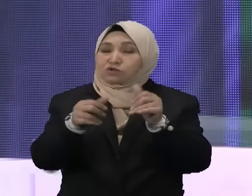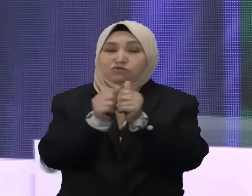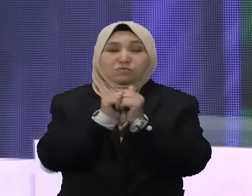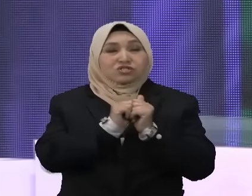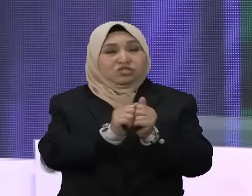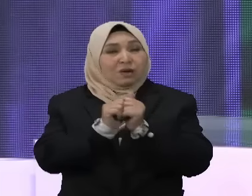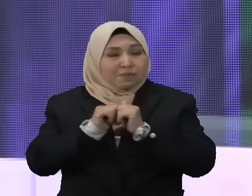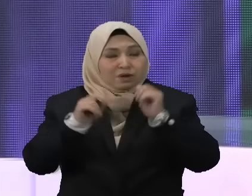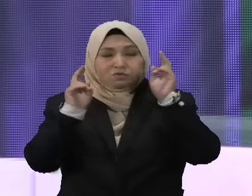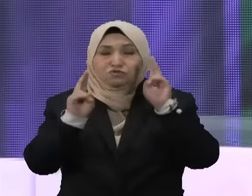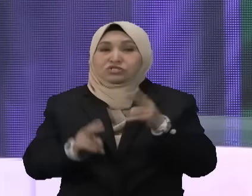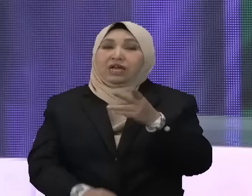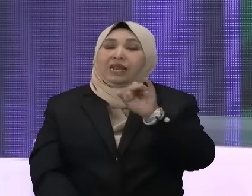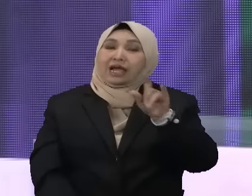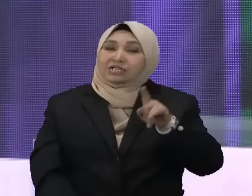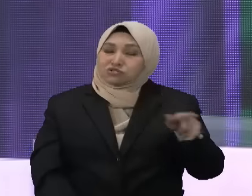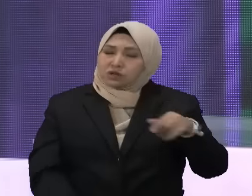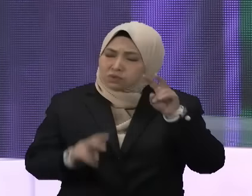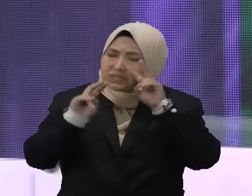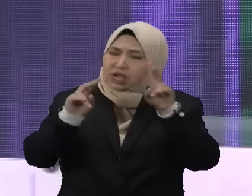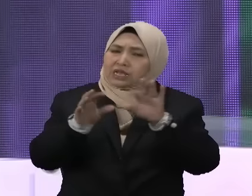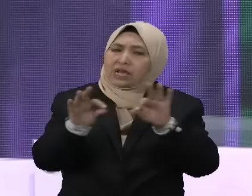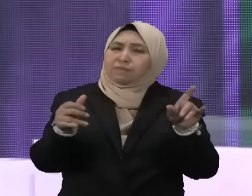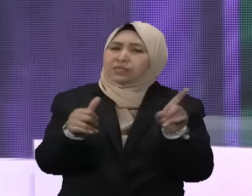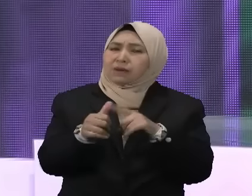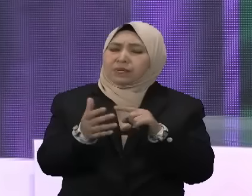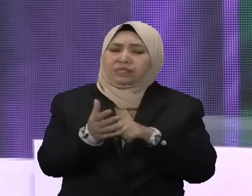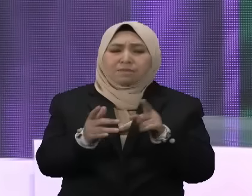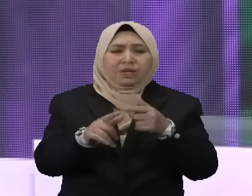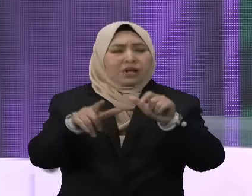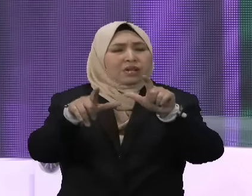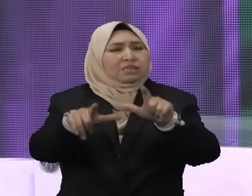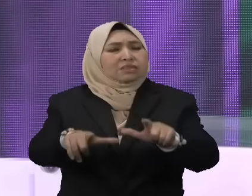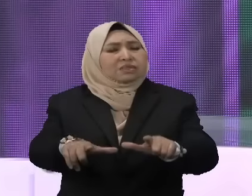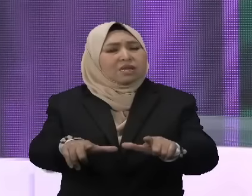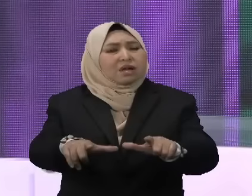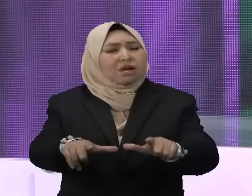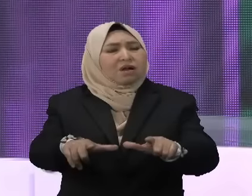Ustaz Aizad untuk kita melihat dalam ayat yang pertama ini bila diletakkan